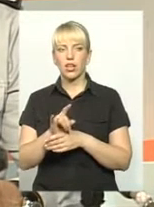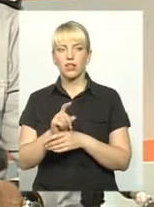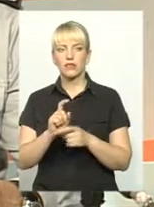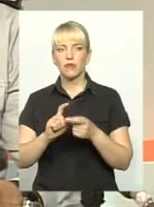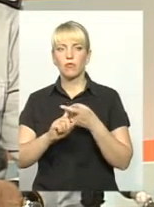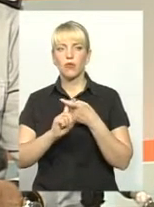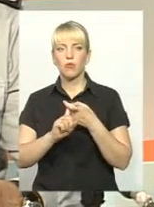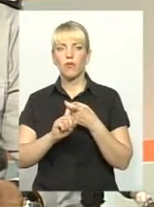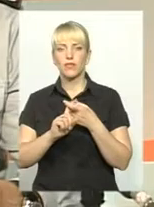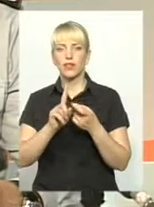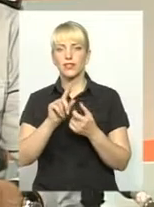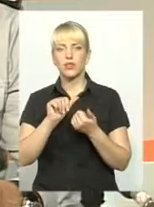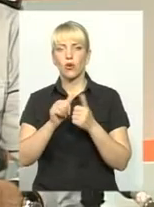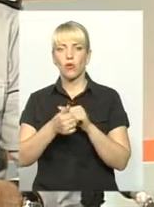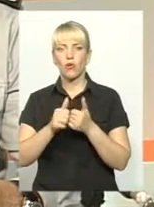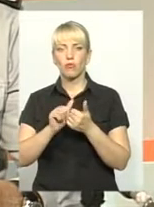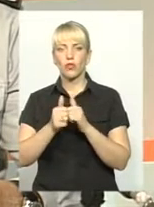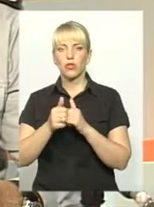з обміном валюти.